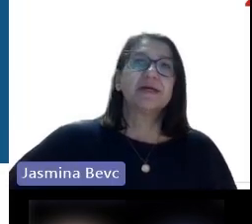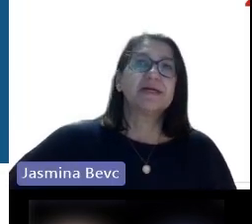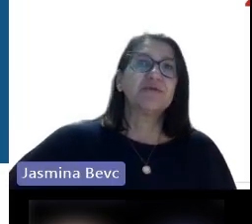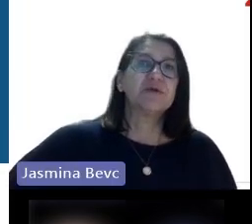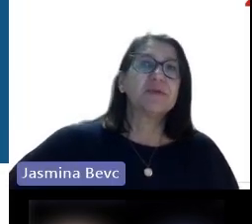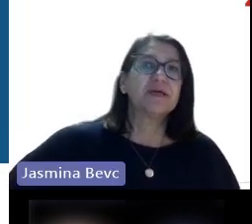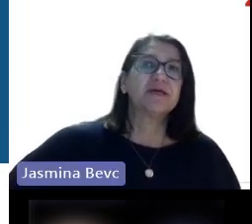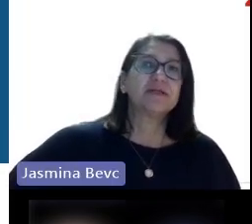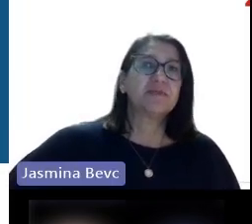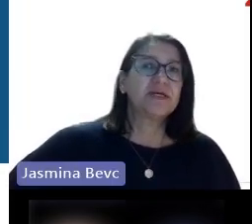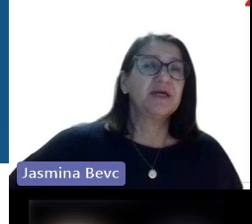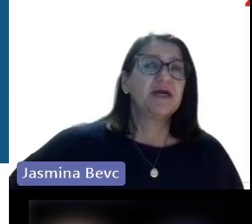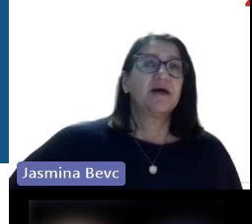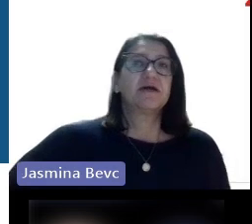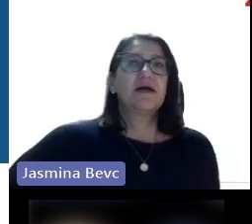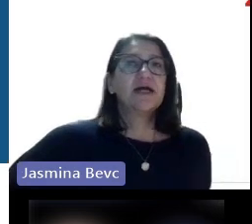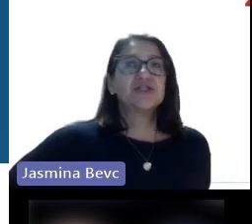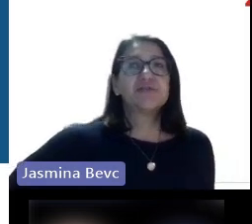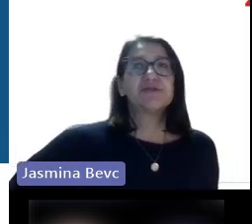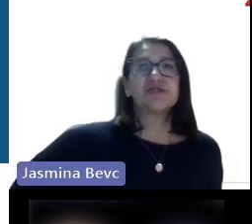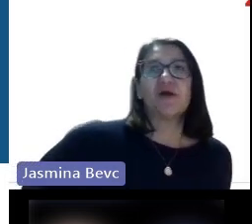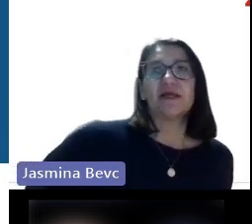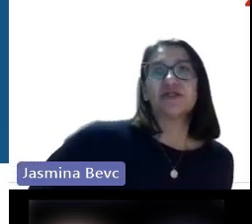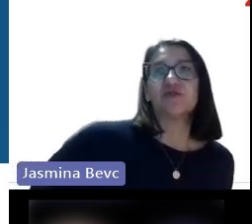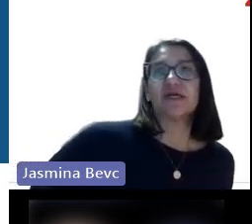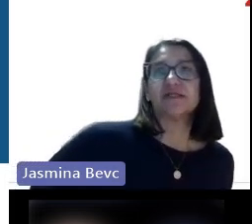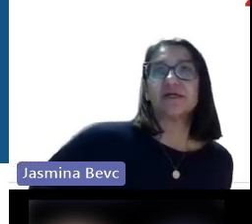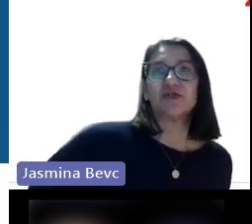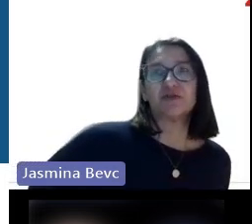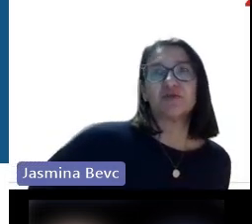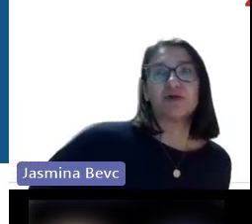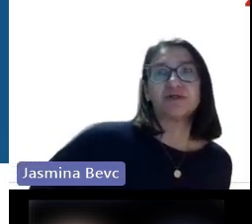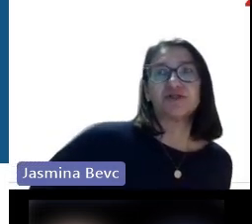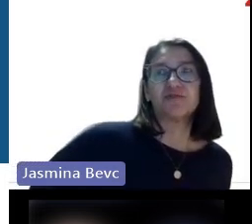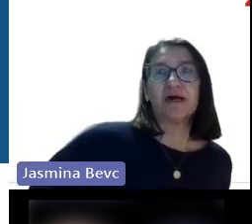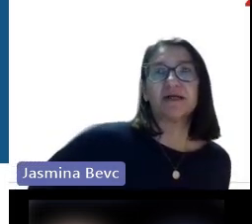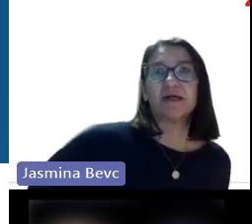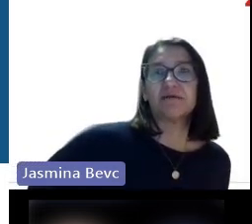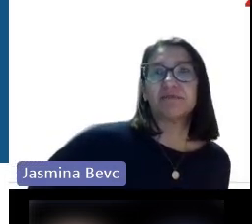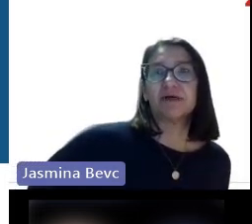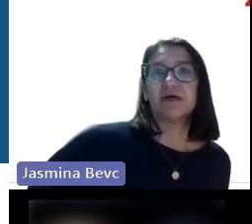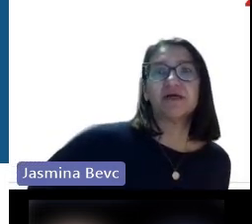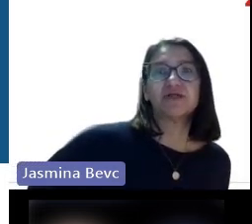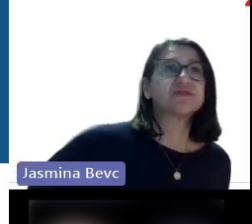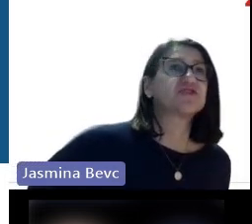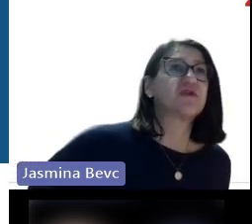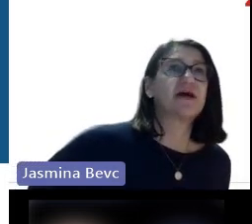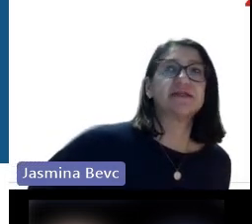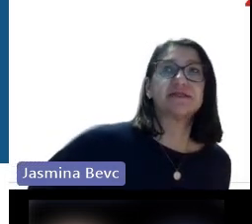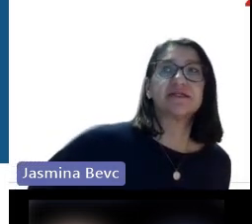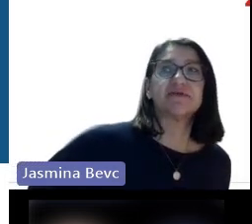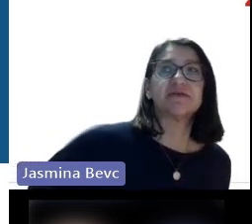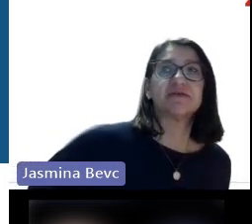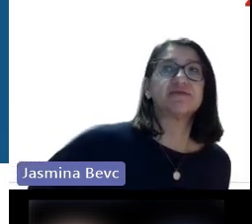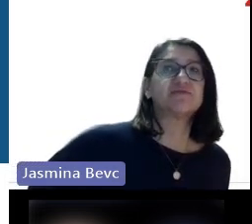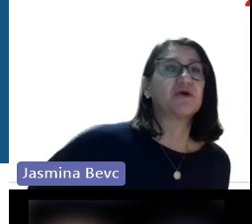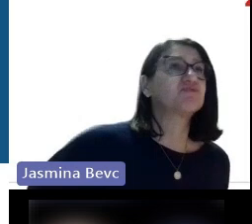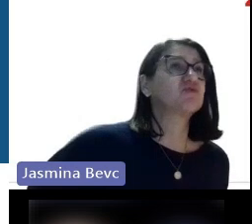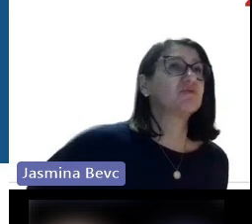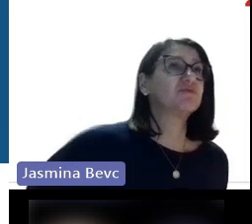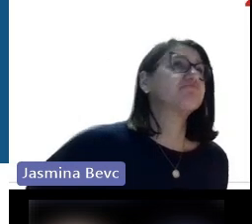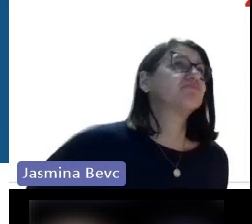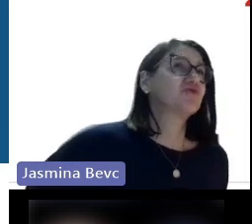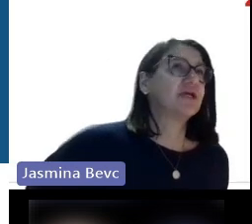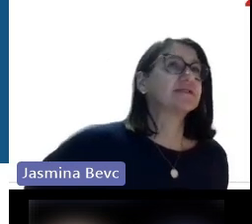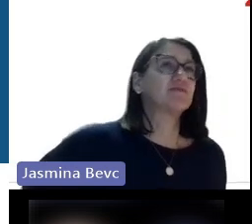Hvala. Gremo naprej. Kakšna je pričakovana življenjska doba toplotne črpalke? Kakšno vzdrževanje zahteva v